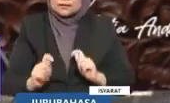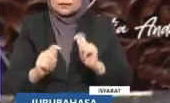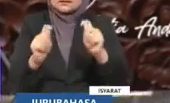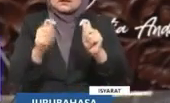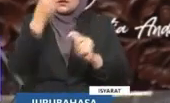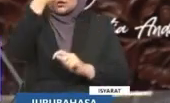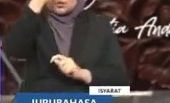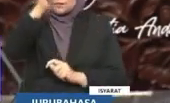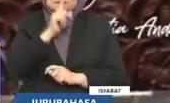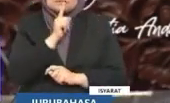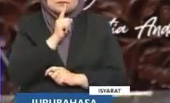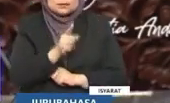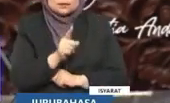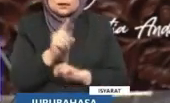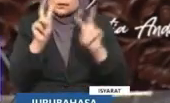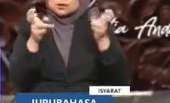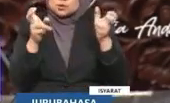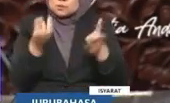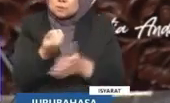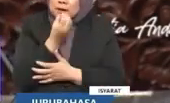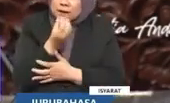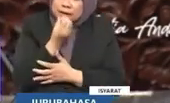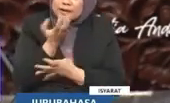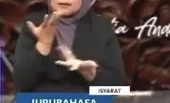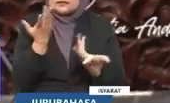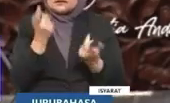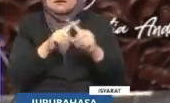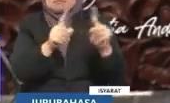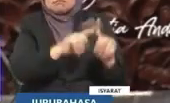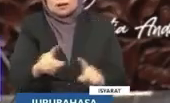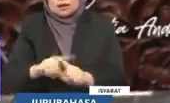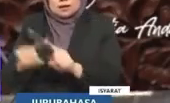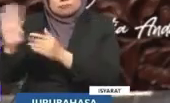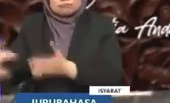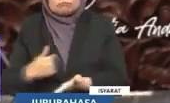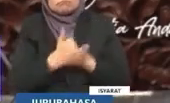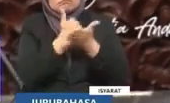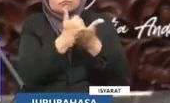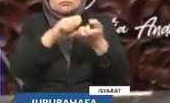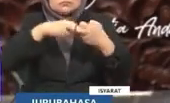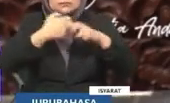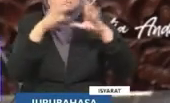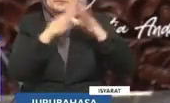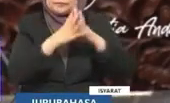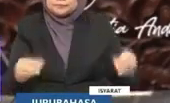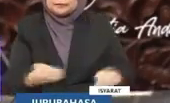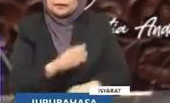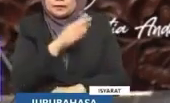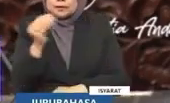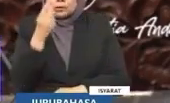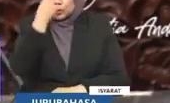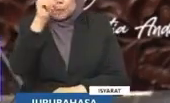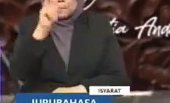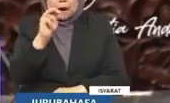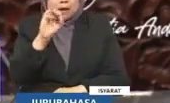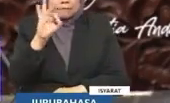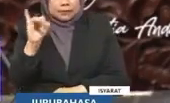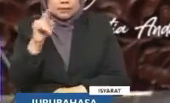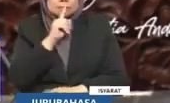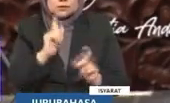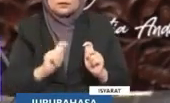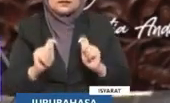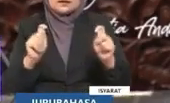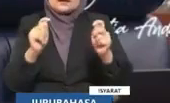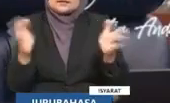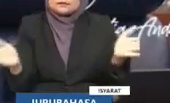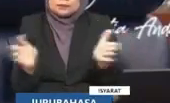tindakan bagi memastikan airshou bakalan dapat ditangani oleh negara bagi masih beberapa